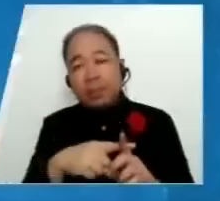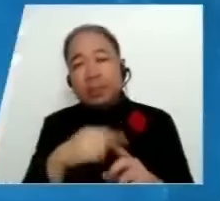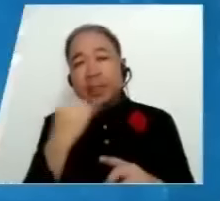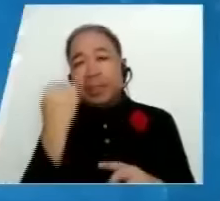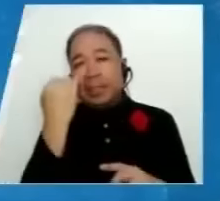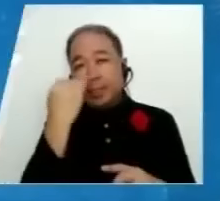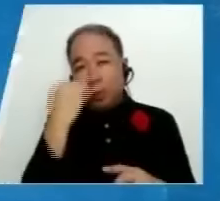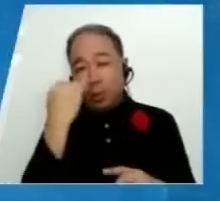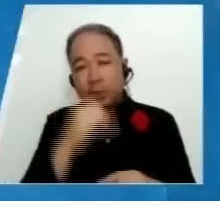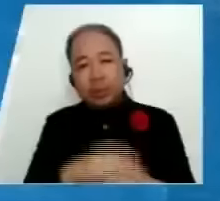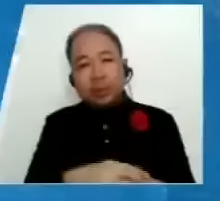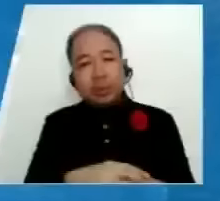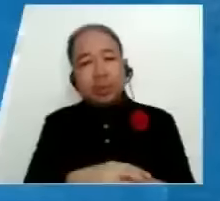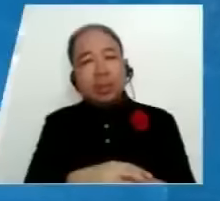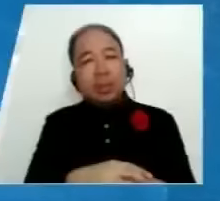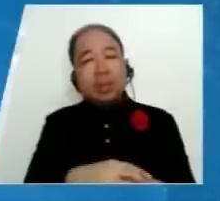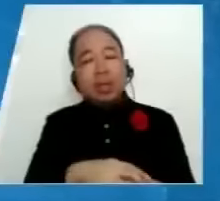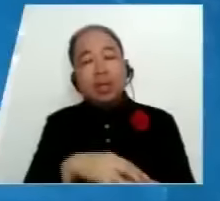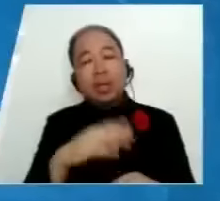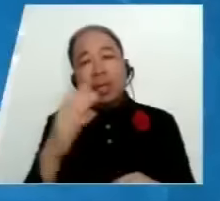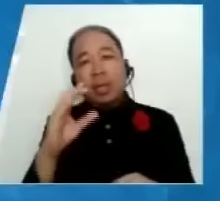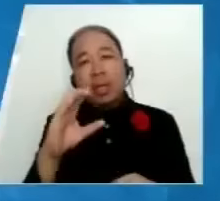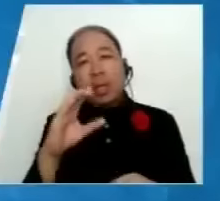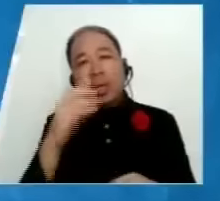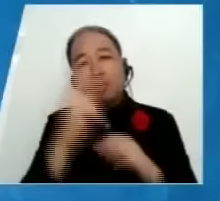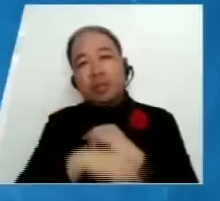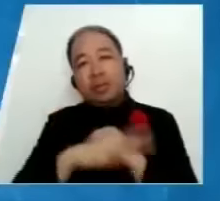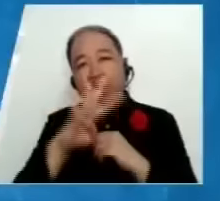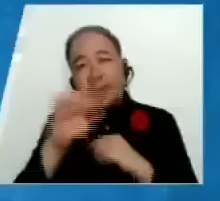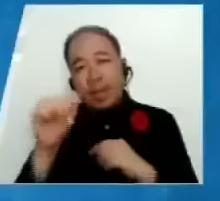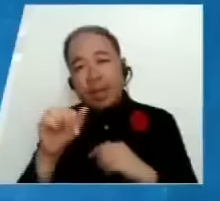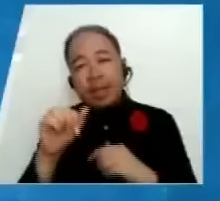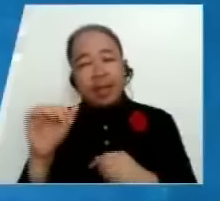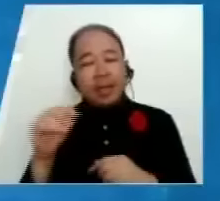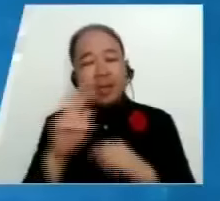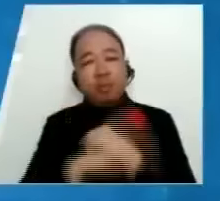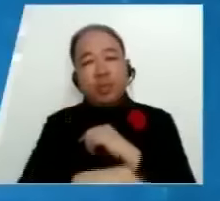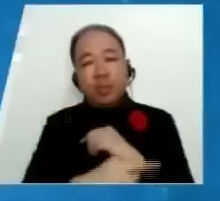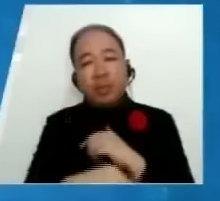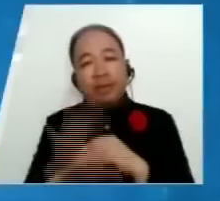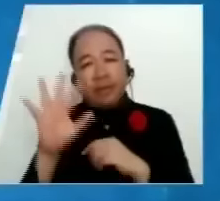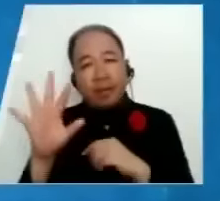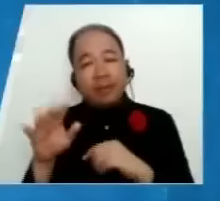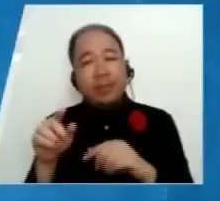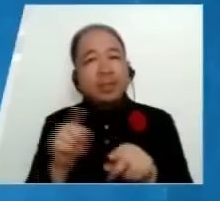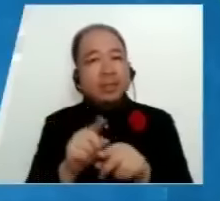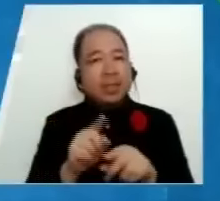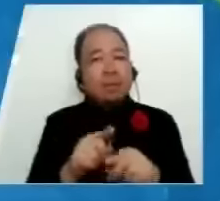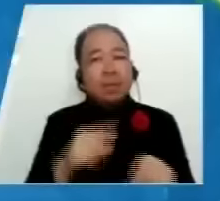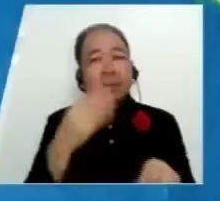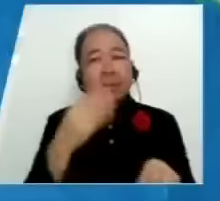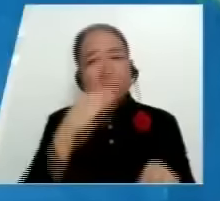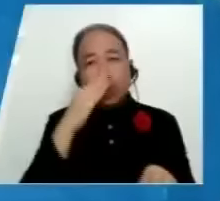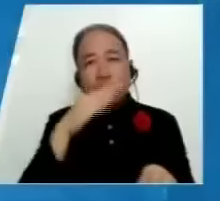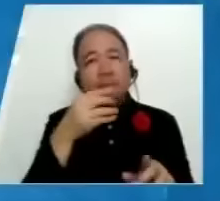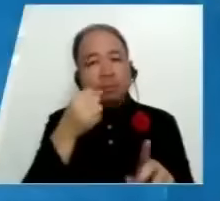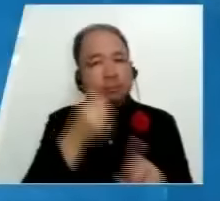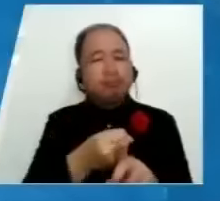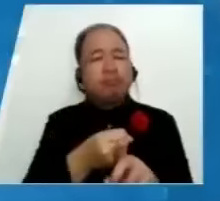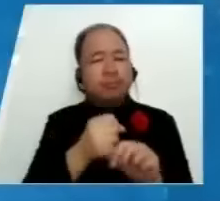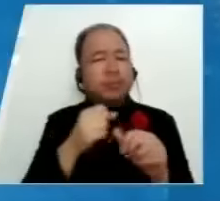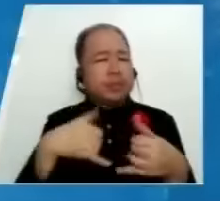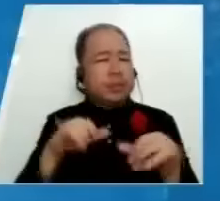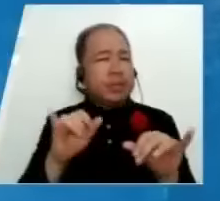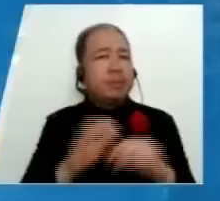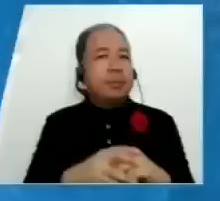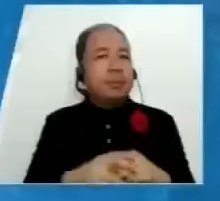Ilang bahagi rin po ng Calabarzon, Mimaropa at meron pa rin dito sa ilang lugar sa Bicol Region. May chance rin po ng ulan dito po